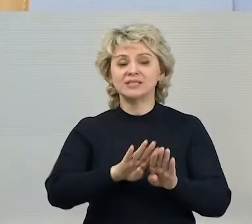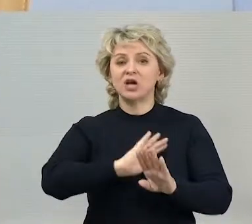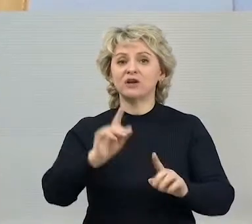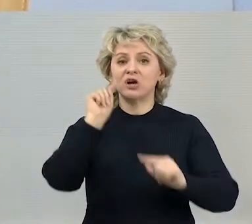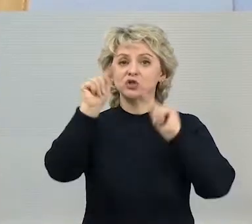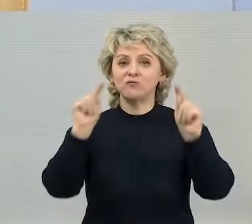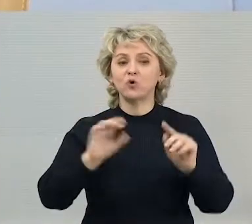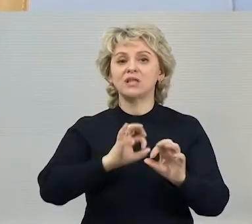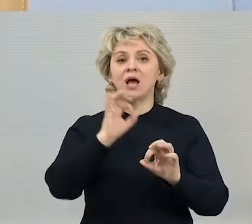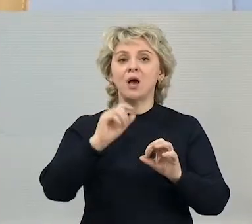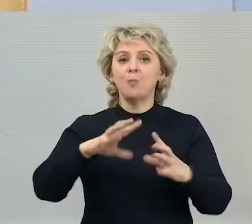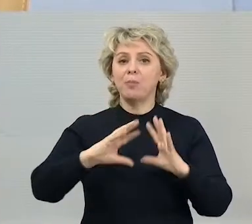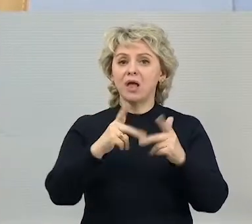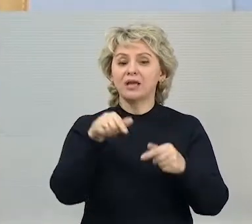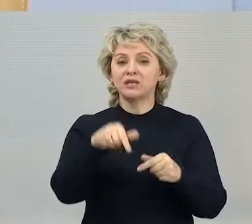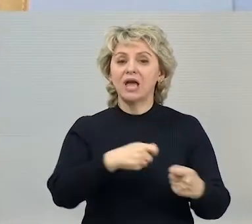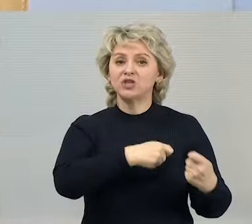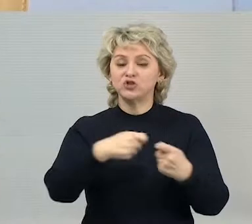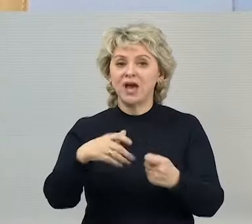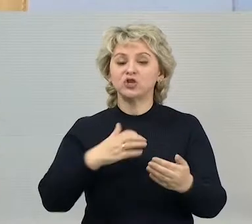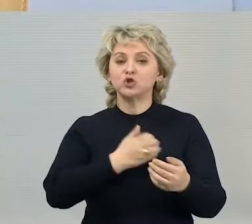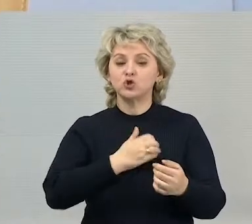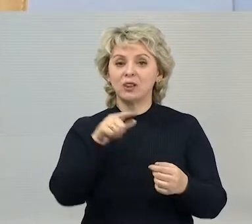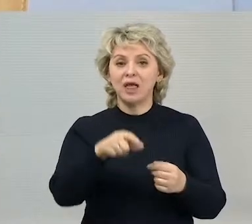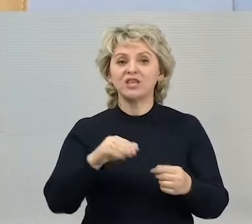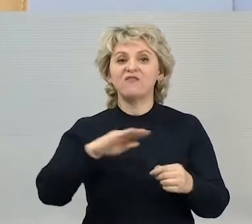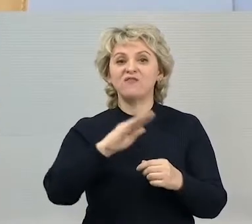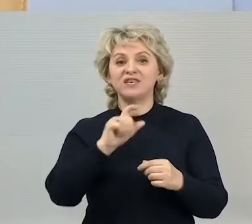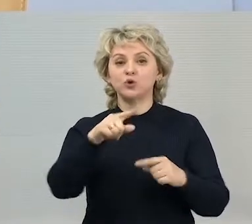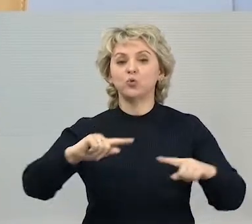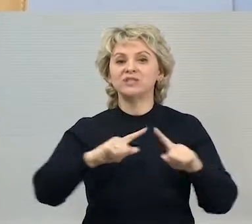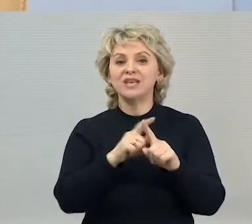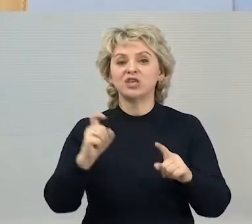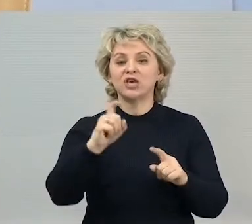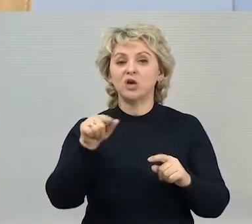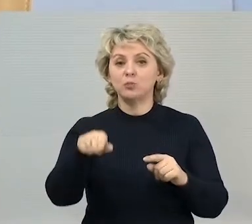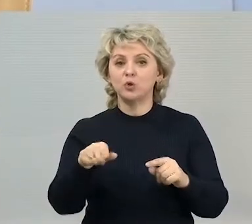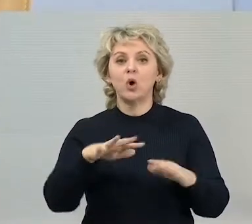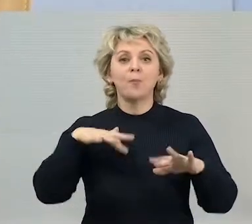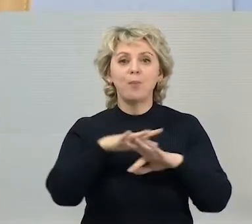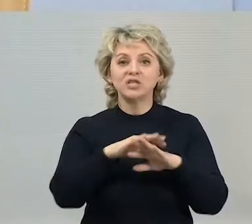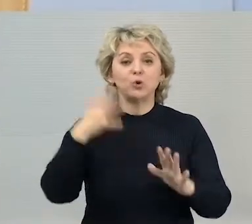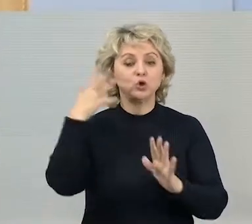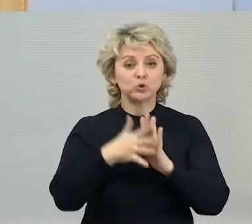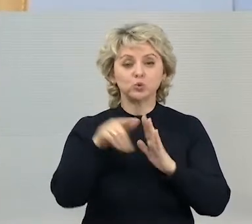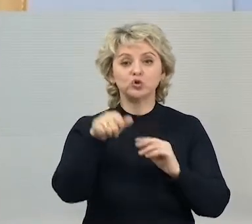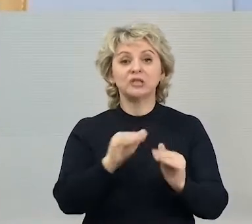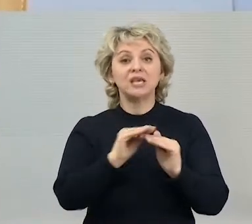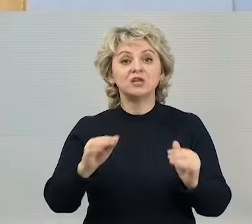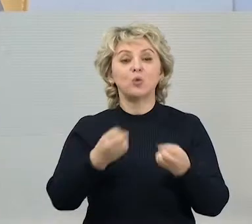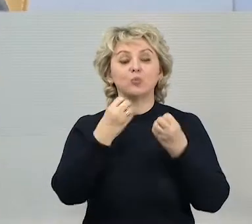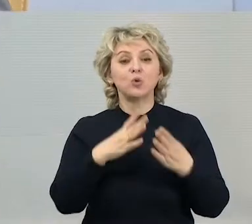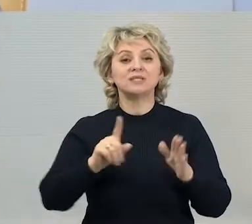звездах, планетах. Она тянет за собой желание физику, технику, химию, математику изучить. И ребята